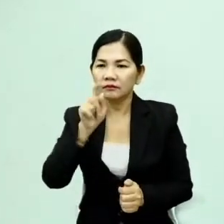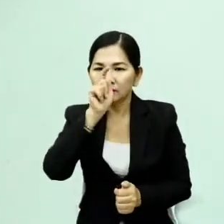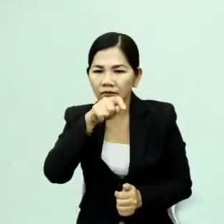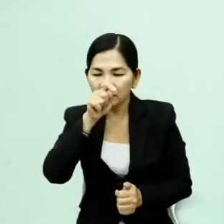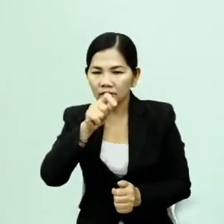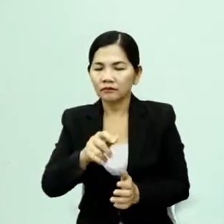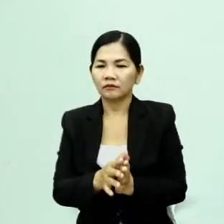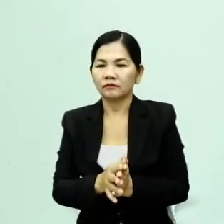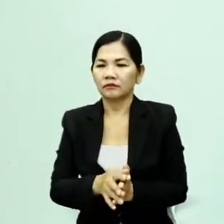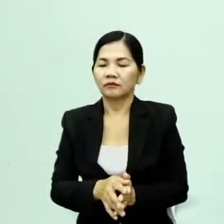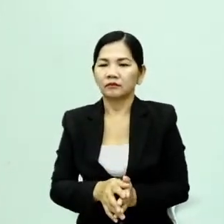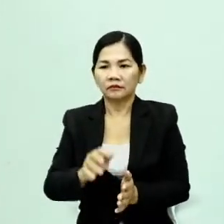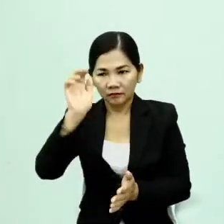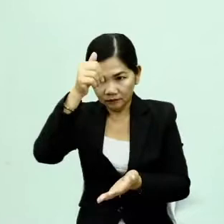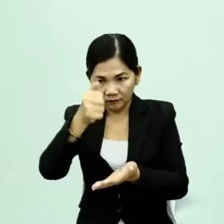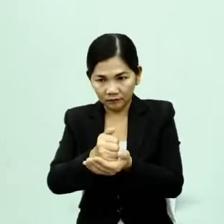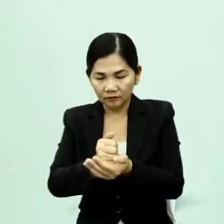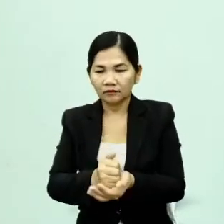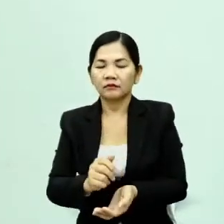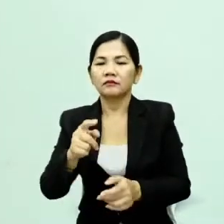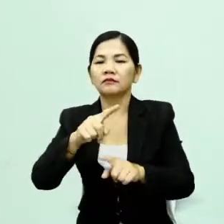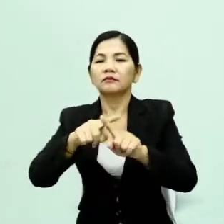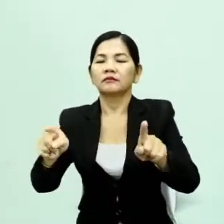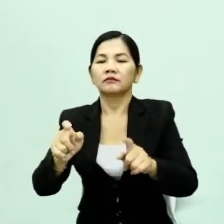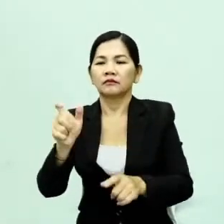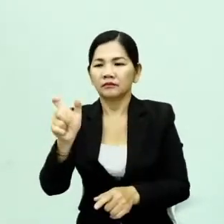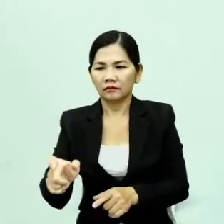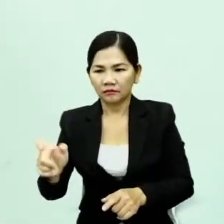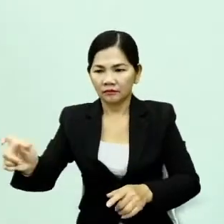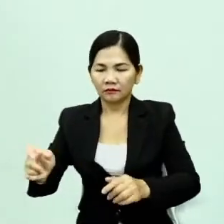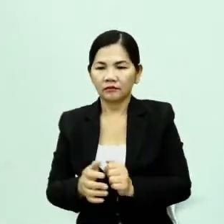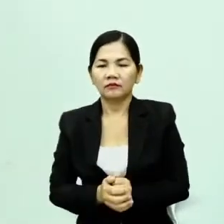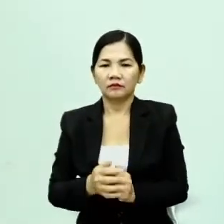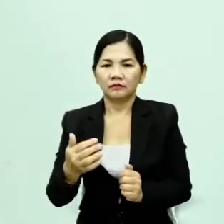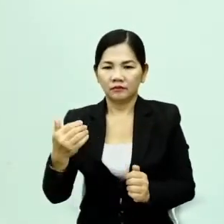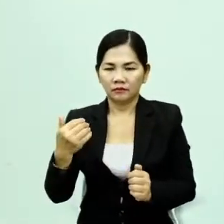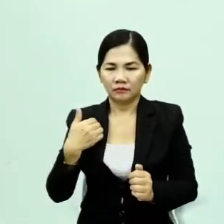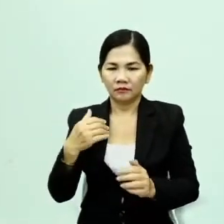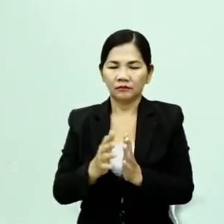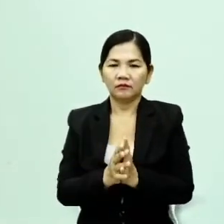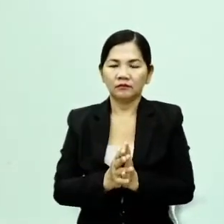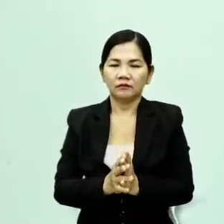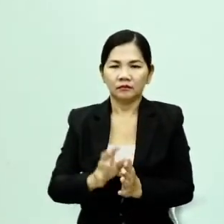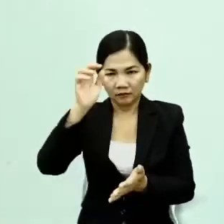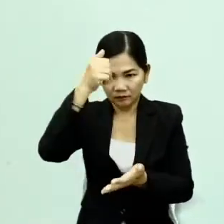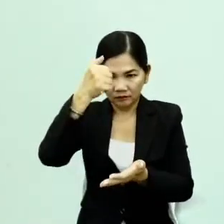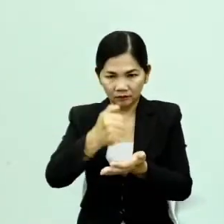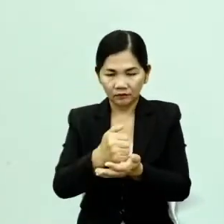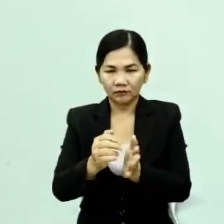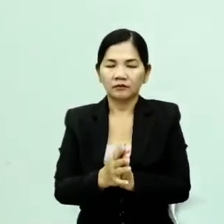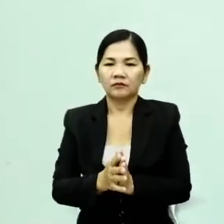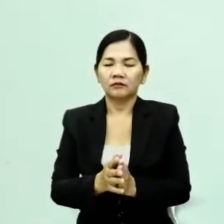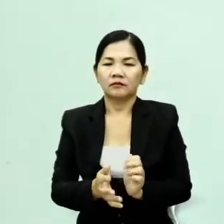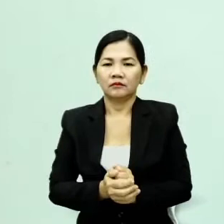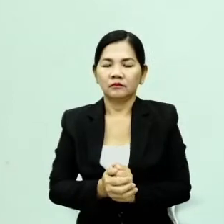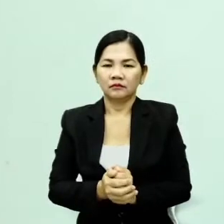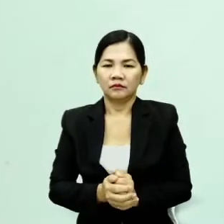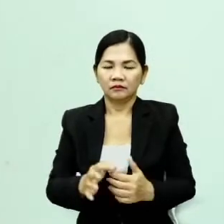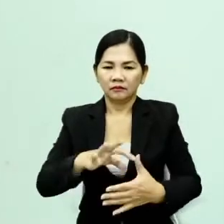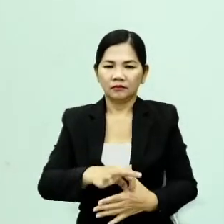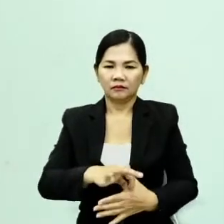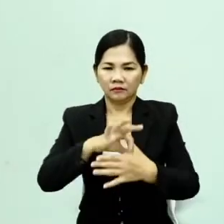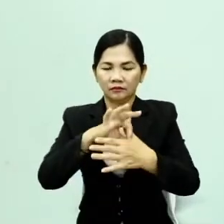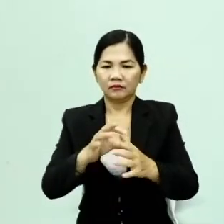giờ vậy khá tới đo mình nuôi dưỡng cha là ổn á con cha mòn cha bắt đầu bây giờ đo mình nuôi dưỡng cha đôi chía cha bắt đầu